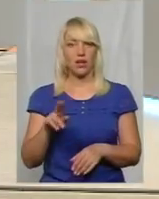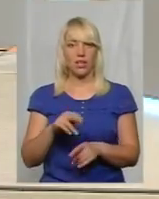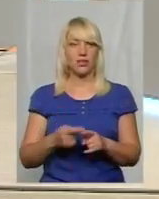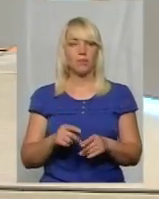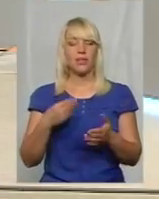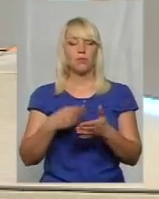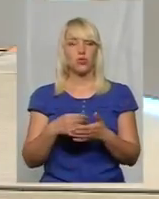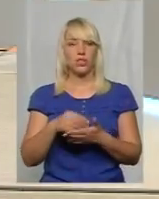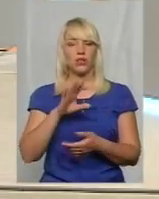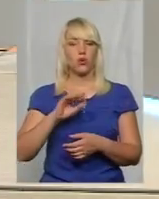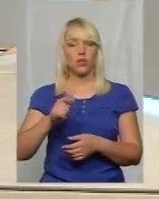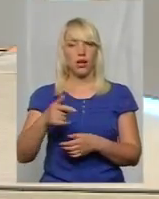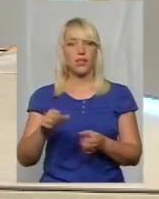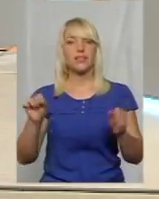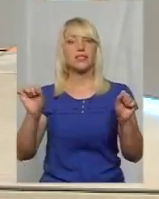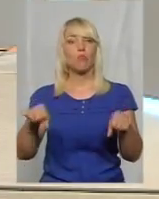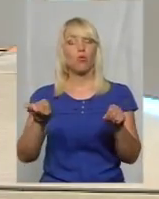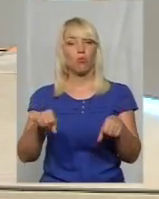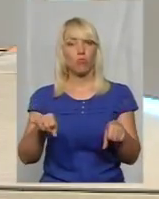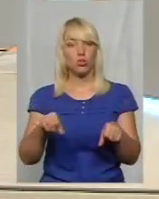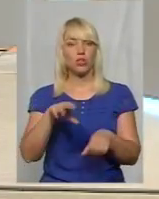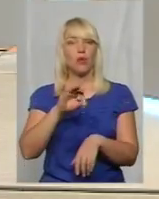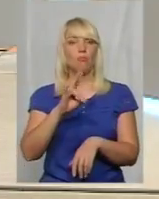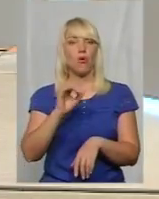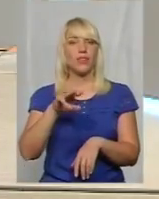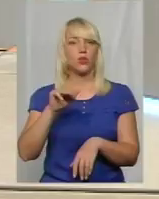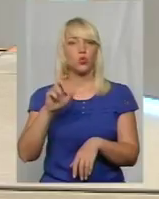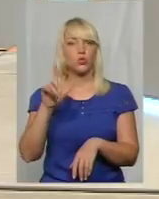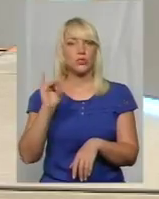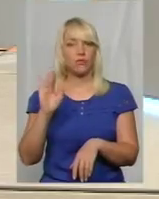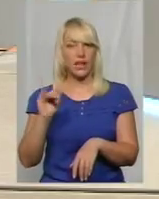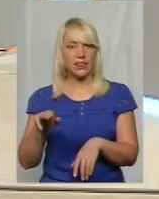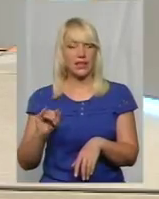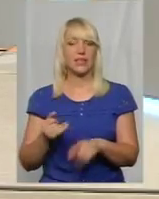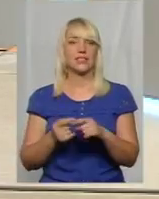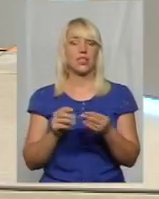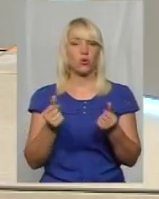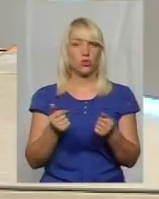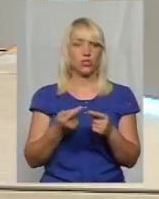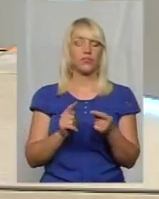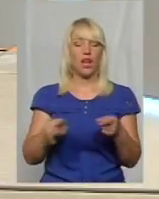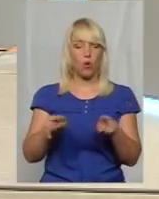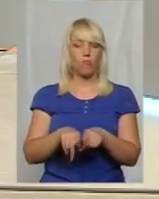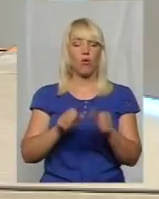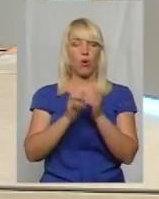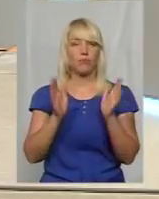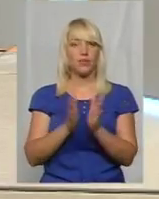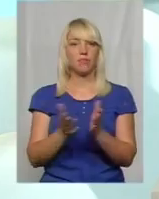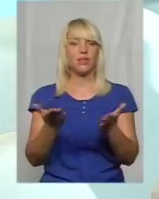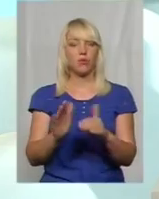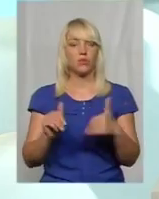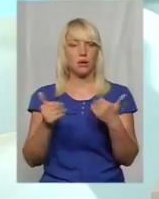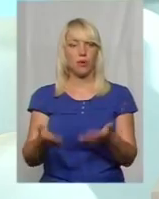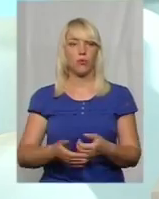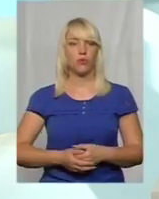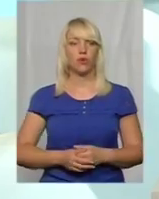ОТГ спроможні, наприклад, монетизувати оці от пільги? Ви знаєте, хоча б в такому об'ємі, як от запропоновано? Ну, в